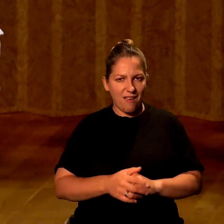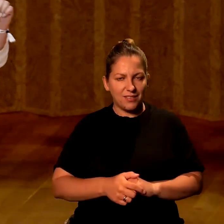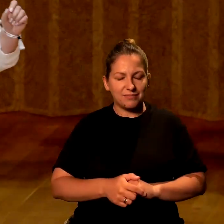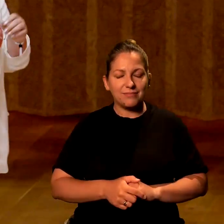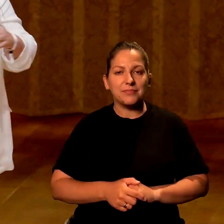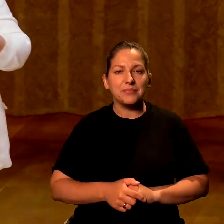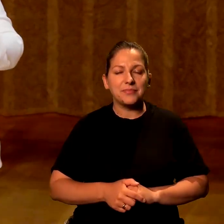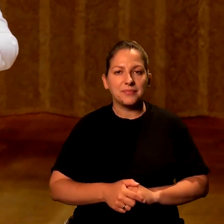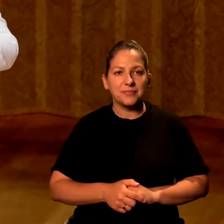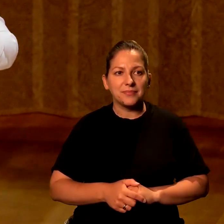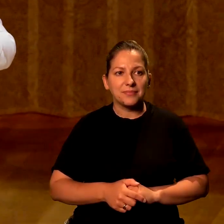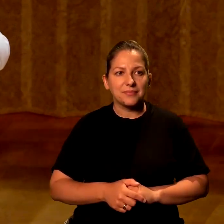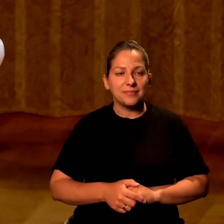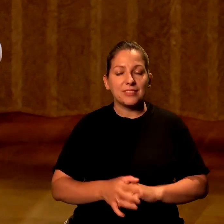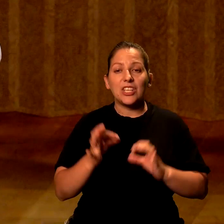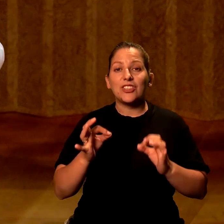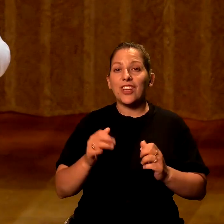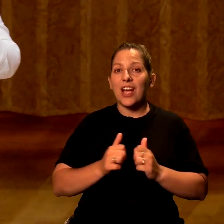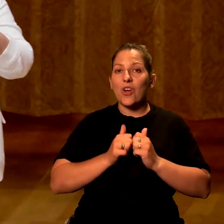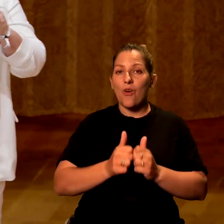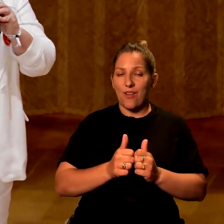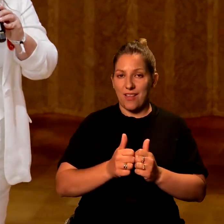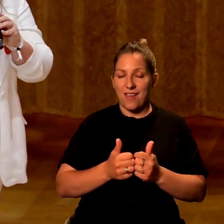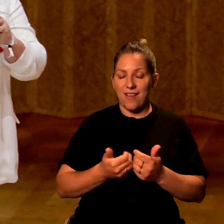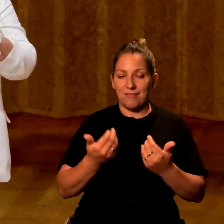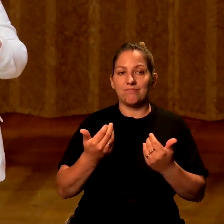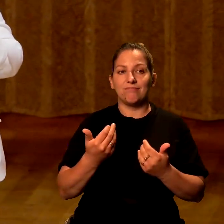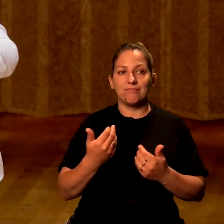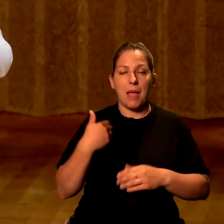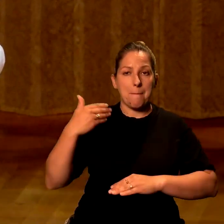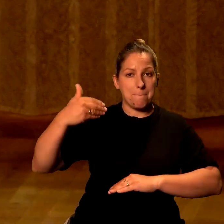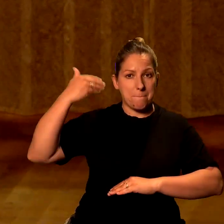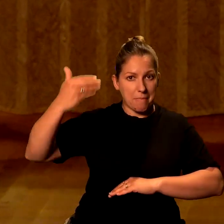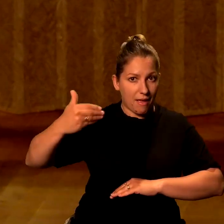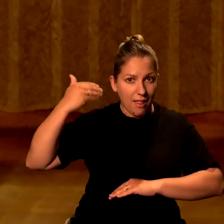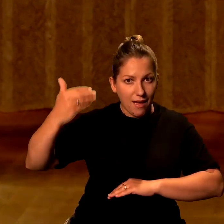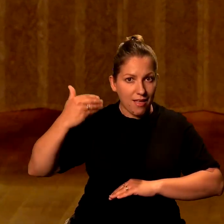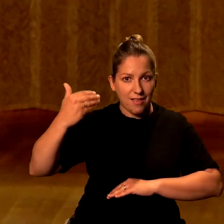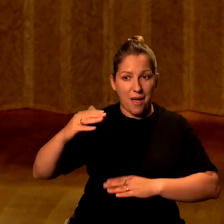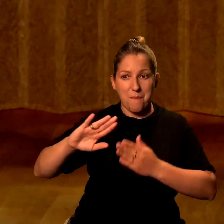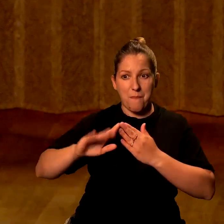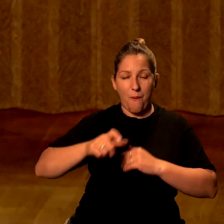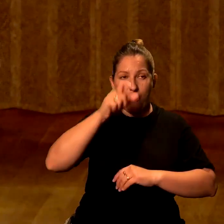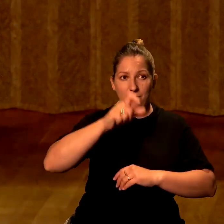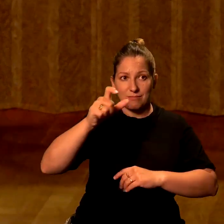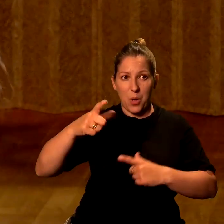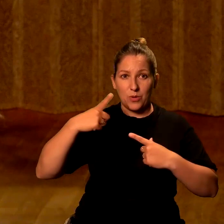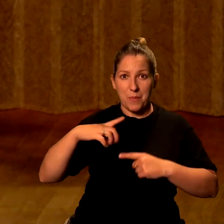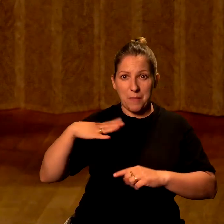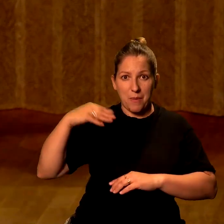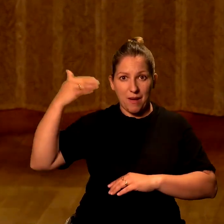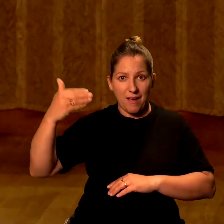państwo, dzisiejsza rola bycia prelegentką po takich osobistościach jak